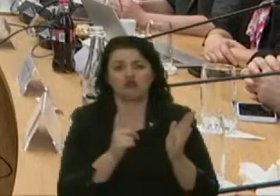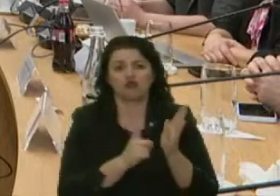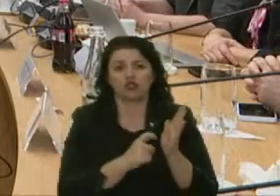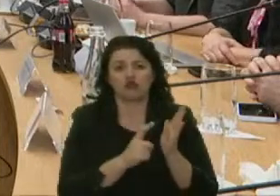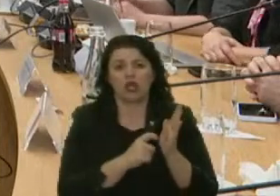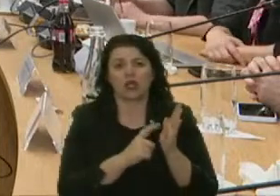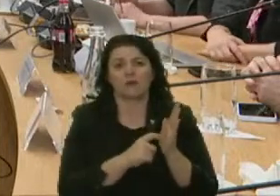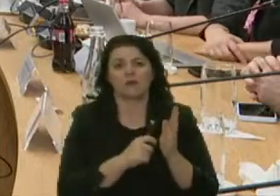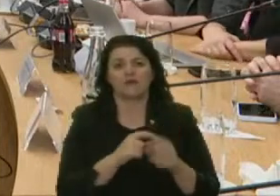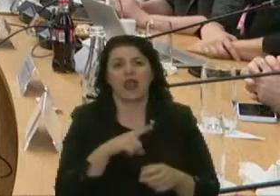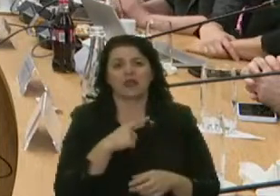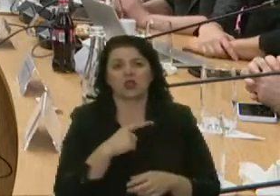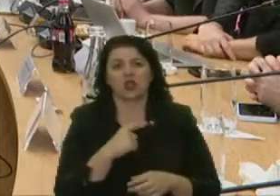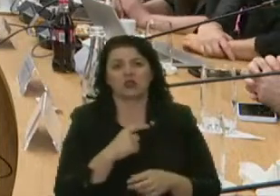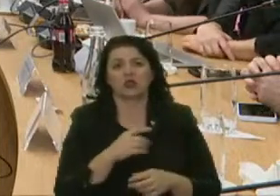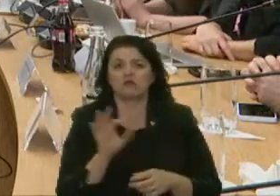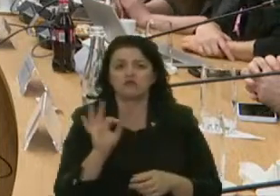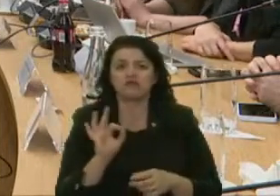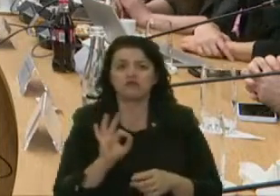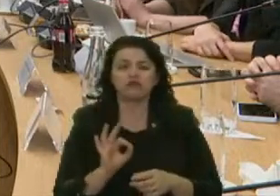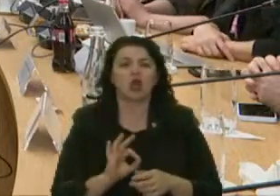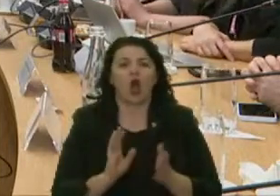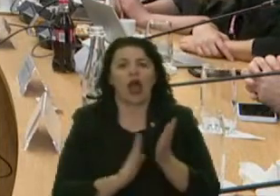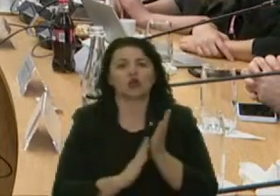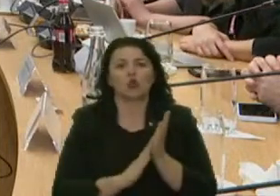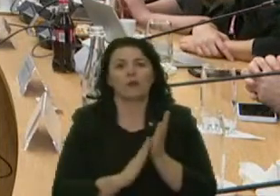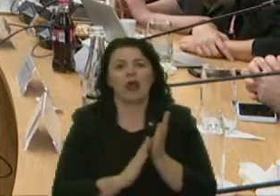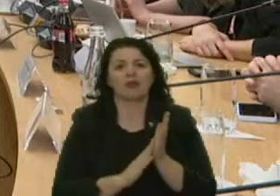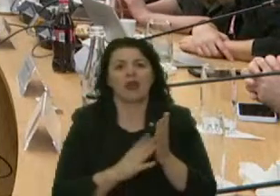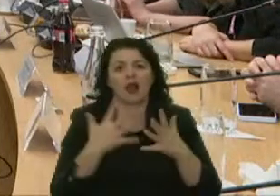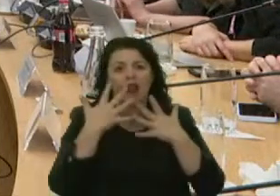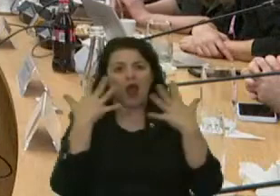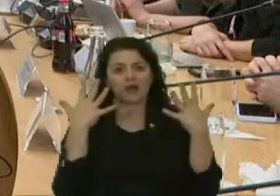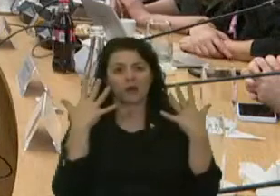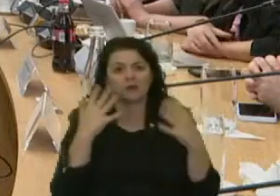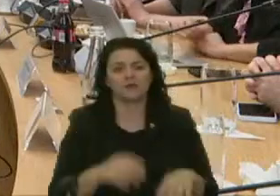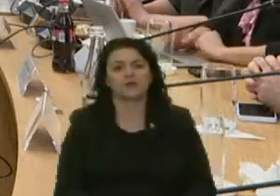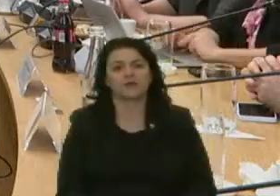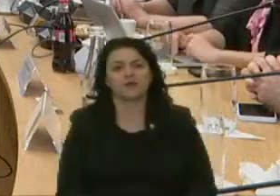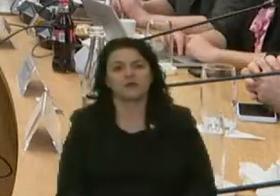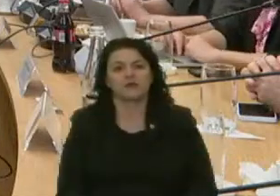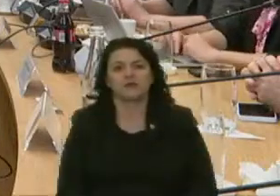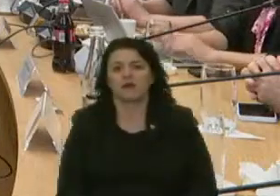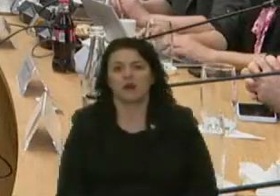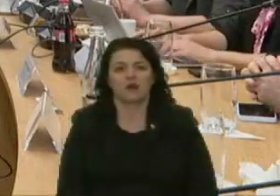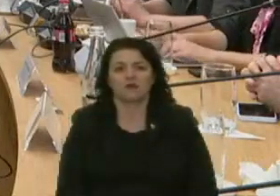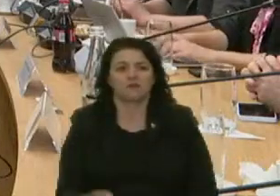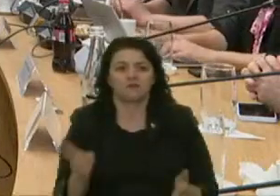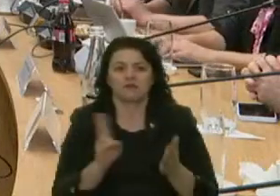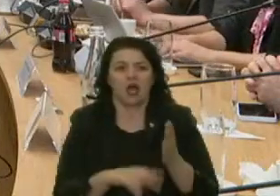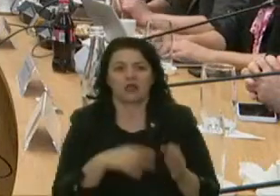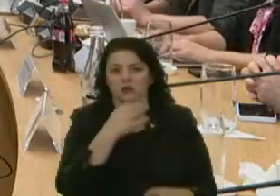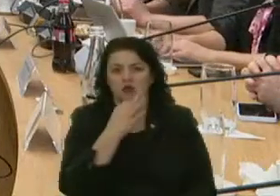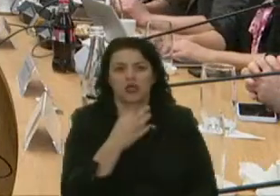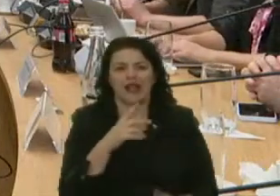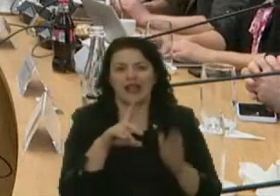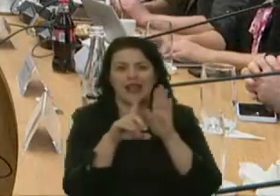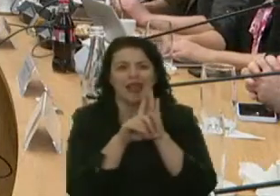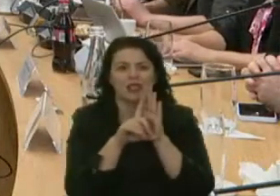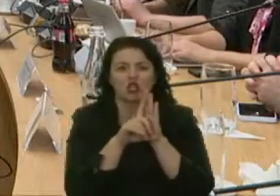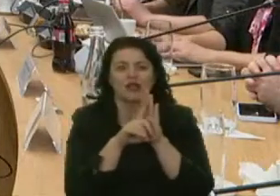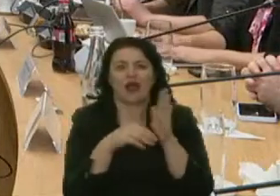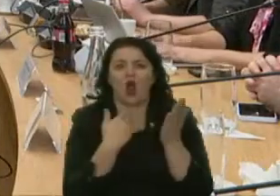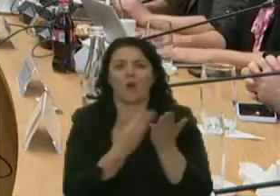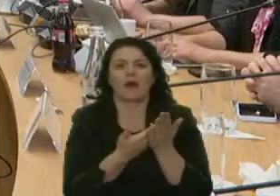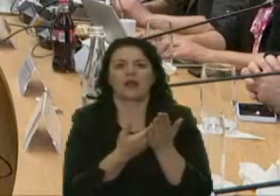lucru există o solicitare scrisă cu argumente foarte clare ă Ce să mai zic mai mult de faptul că este o lege recomandată